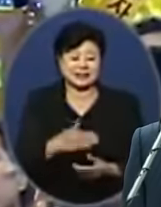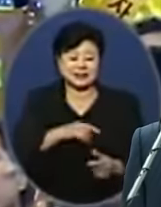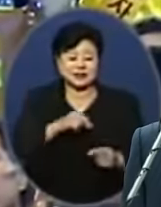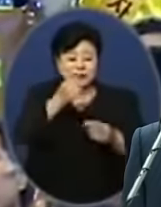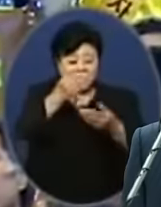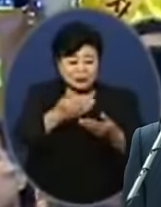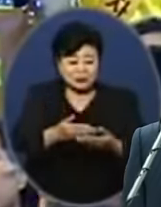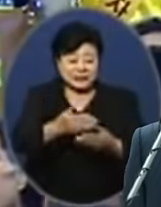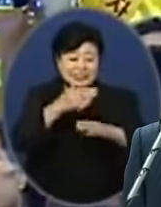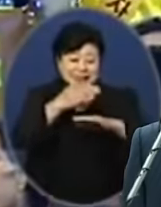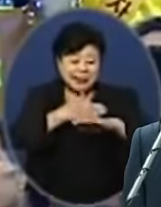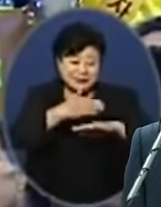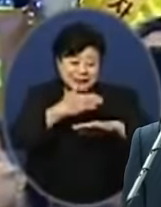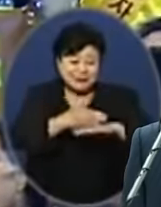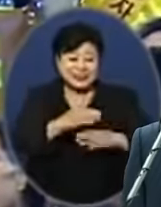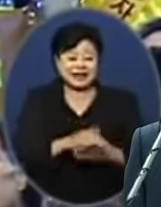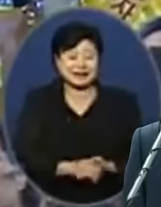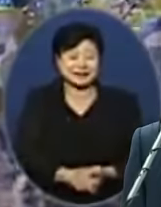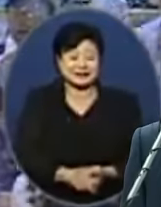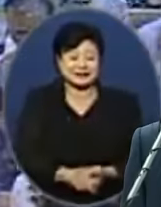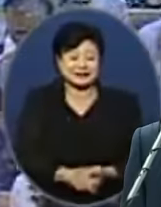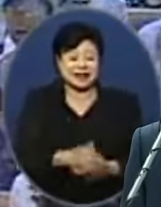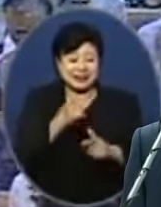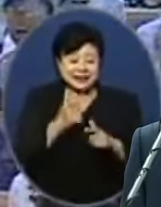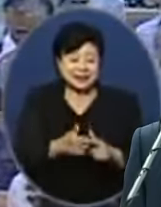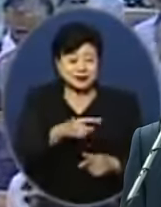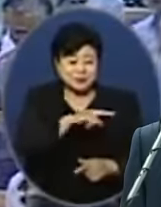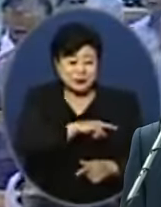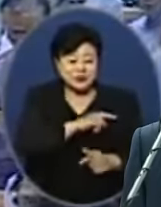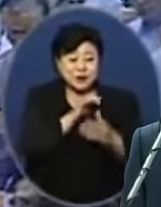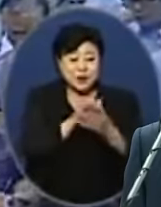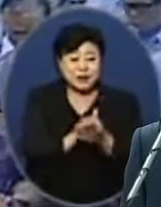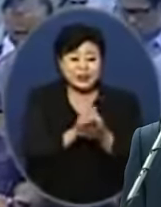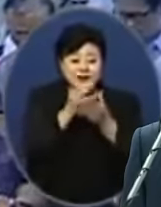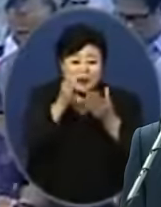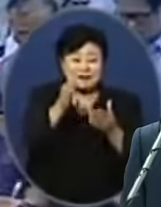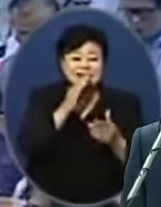구원해 주시니 감사합니다. 예수님 이름으로 기도합니다.